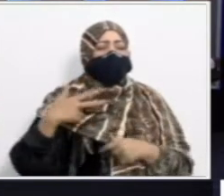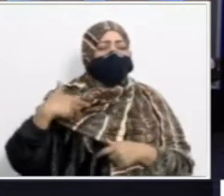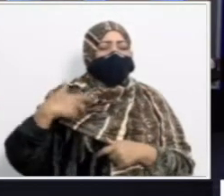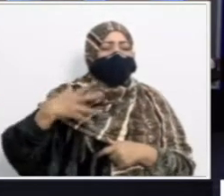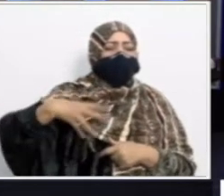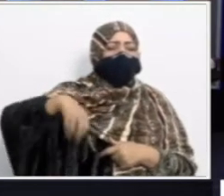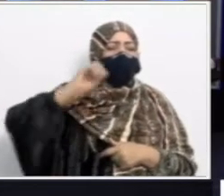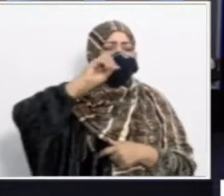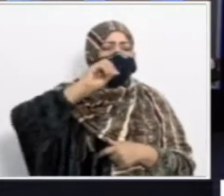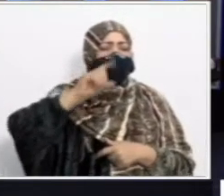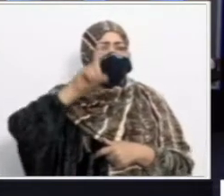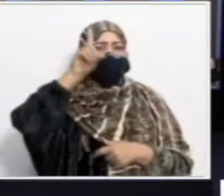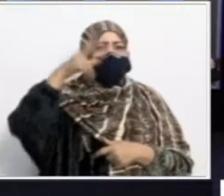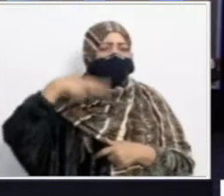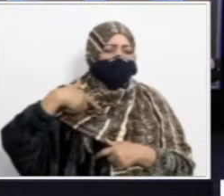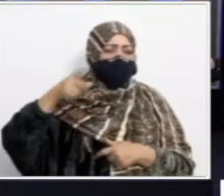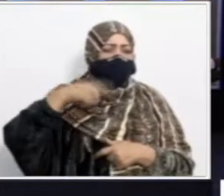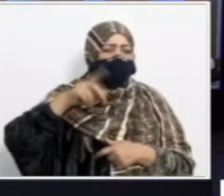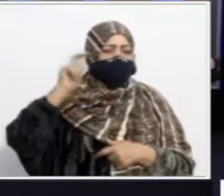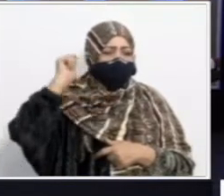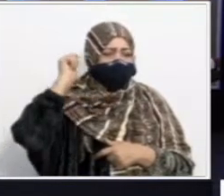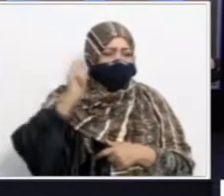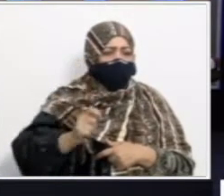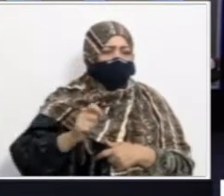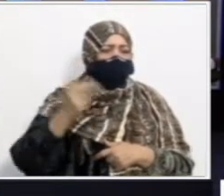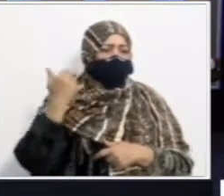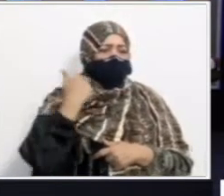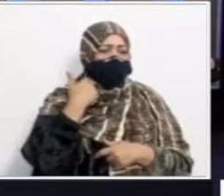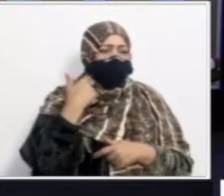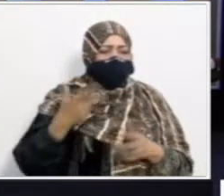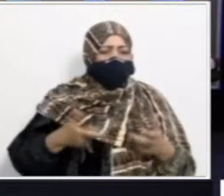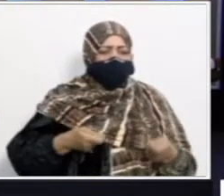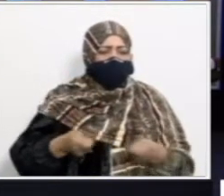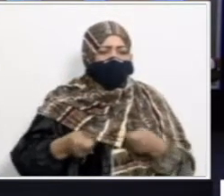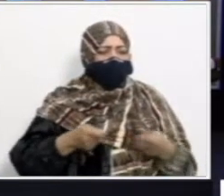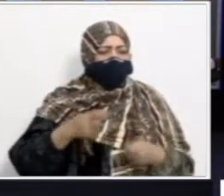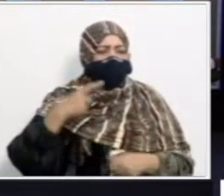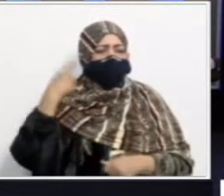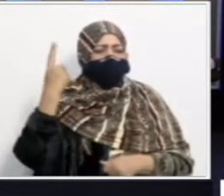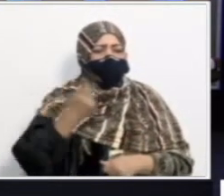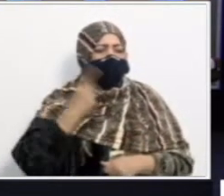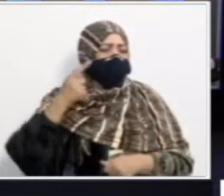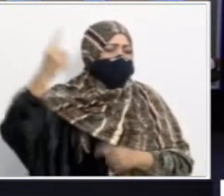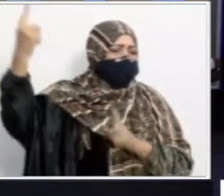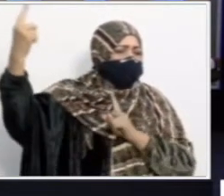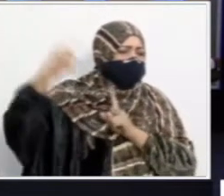على الوباء وعلى الفتنة في العالم كله، بيني وبين ربي، ولين بكيت جتني العبرة يا شيخ. تمام.